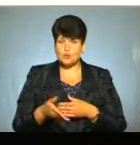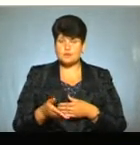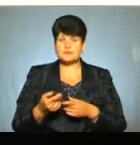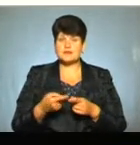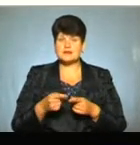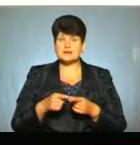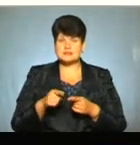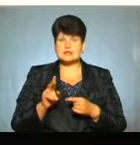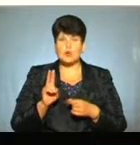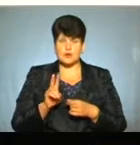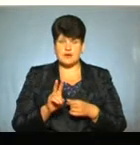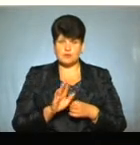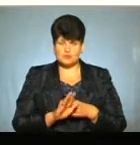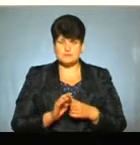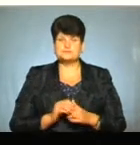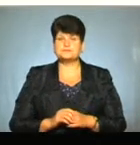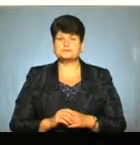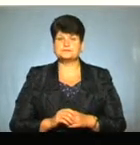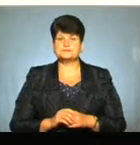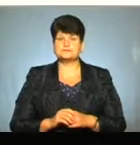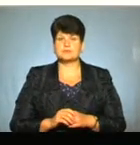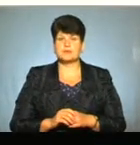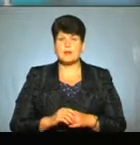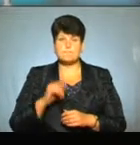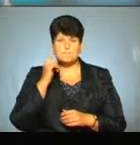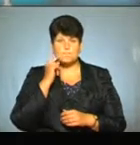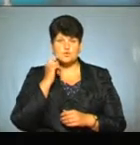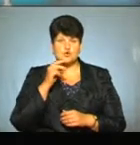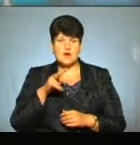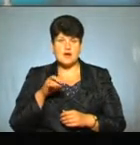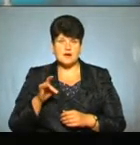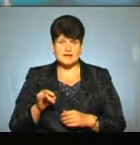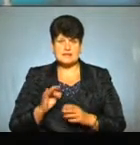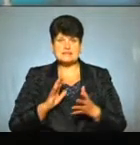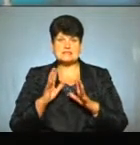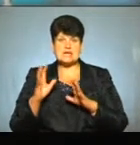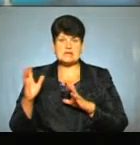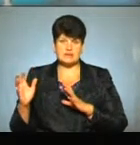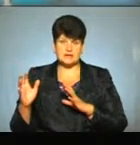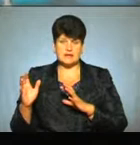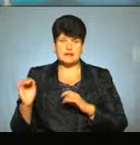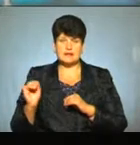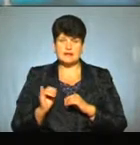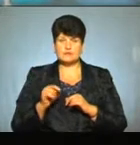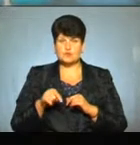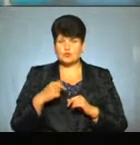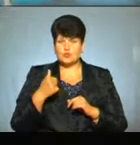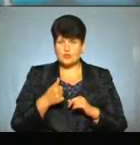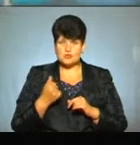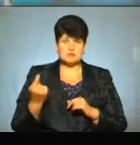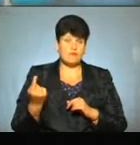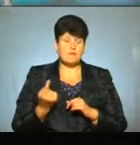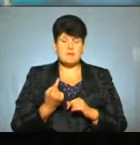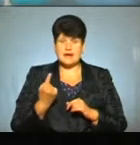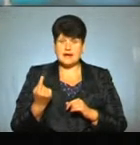це тролейбуси, так. Бджолярі, садівники. І цьогоріч